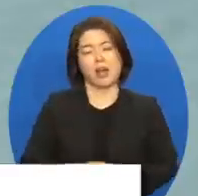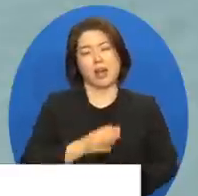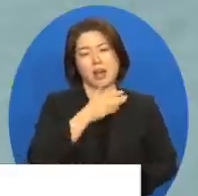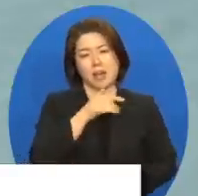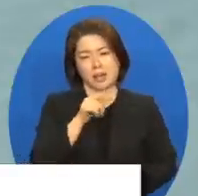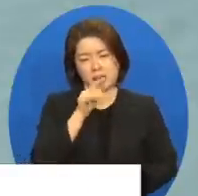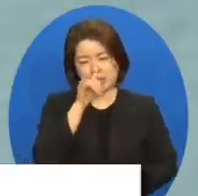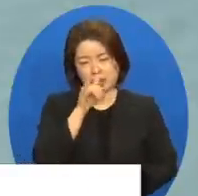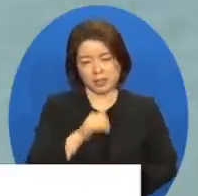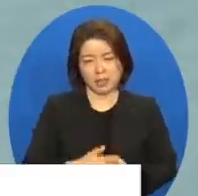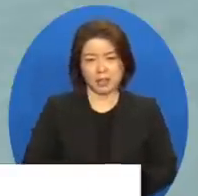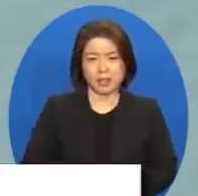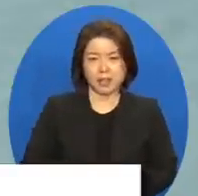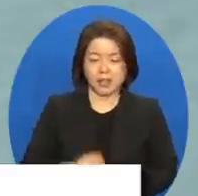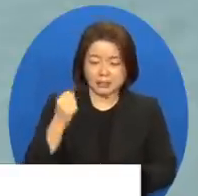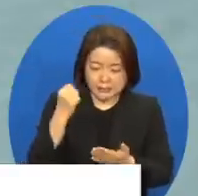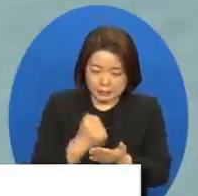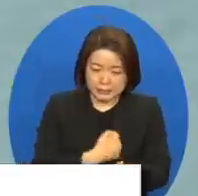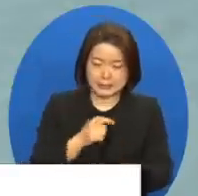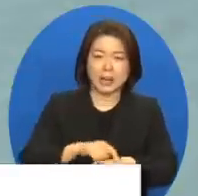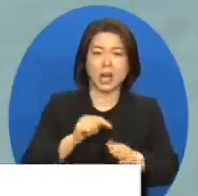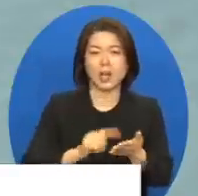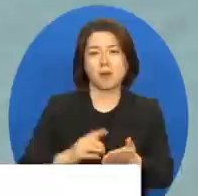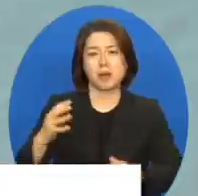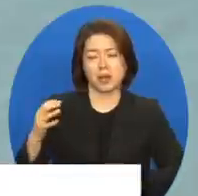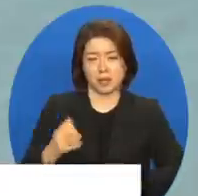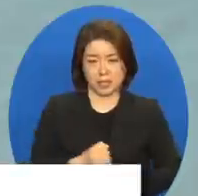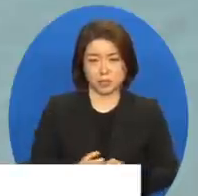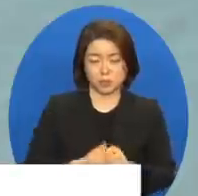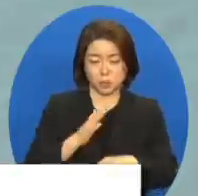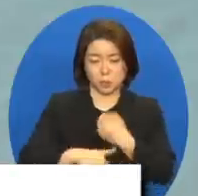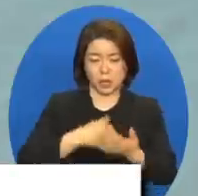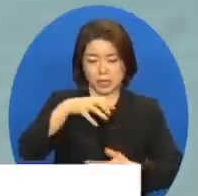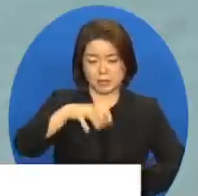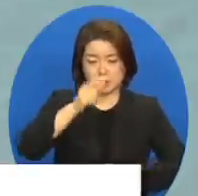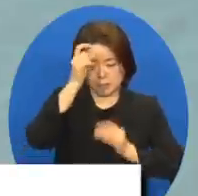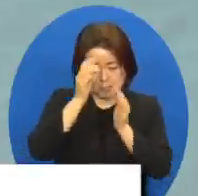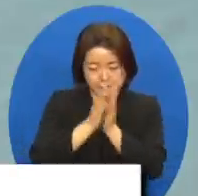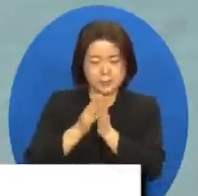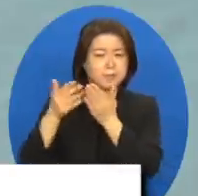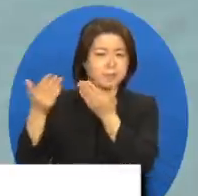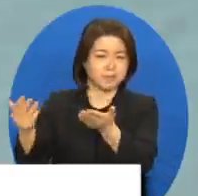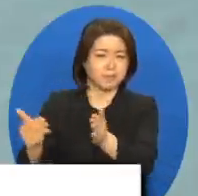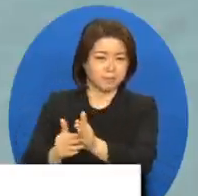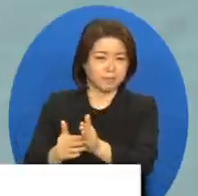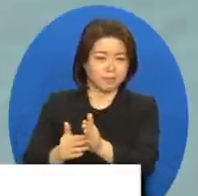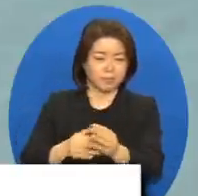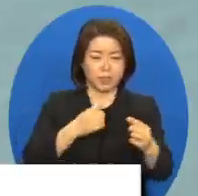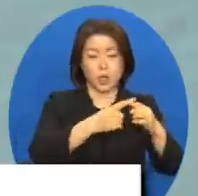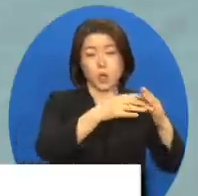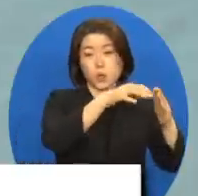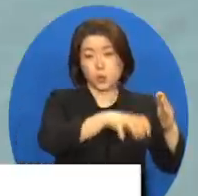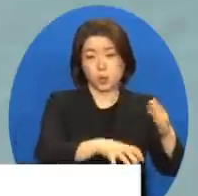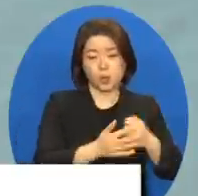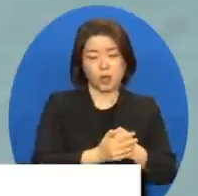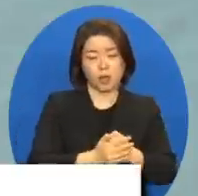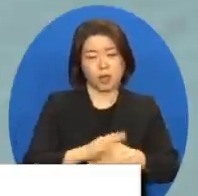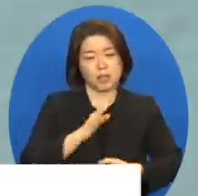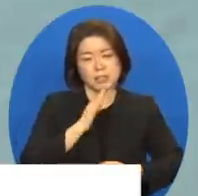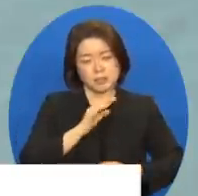너무나 안타까워서 그가 하나님 앞에 기도했답니다. 교회에서는 더할 수 없이